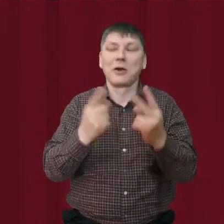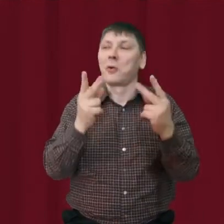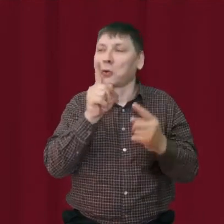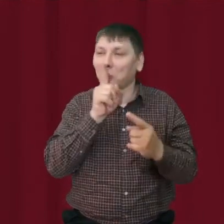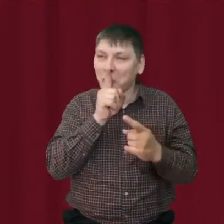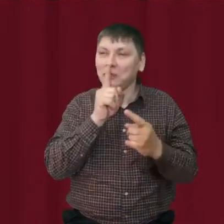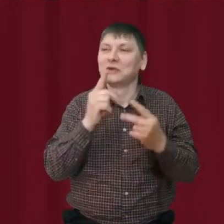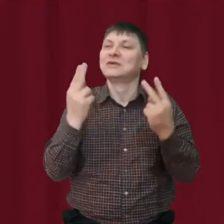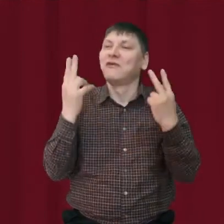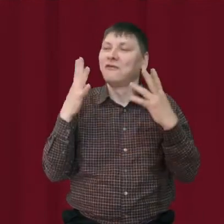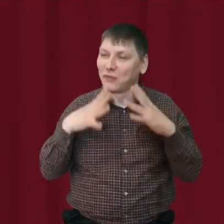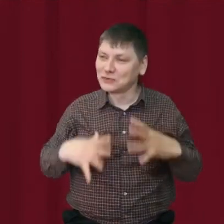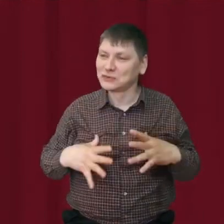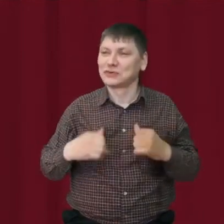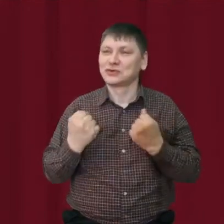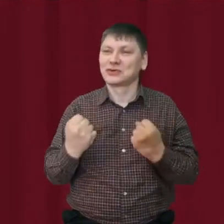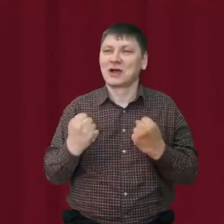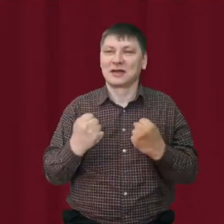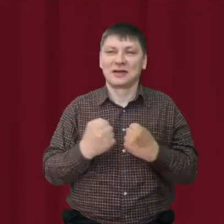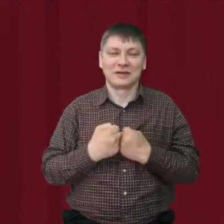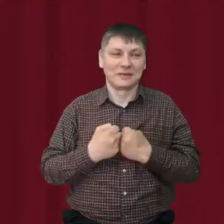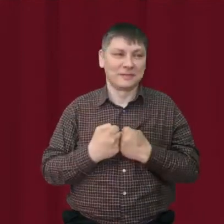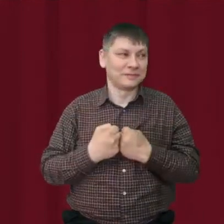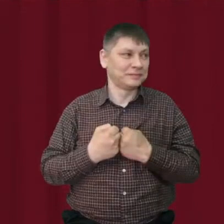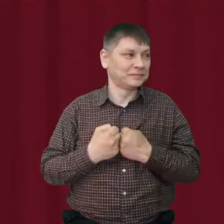кротость, воздержание».